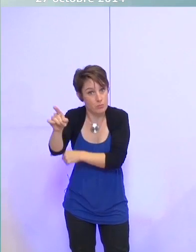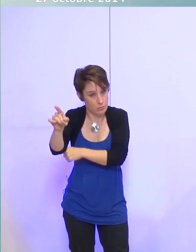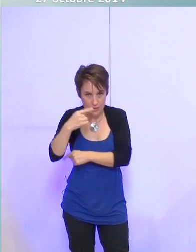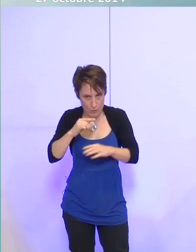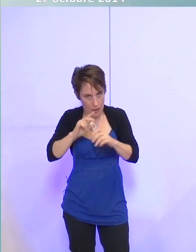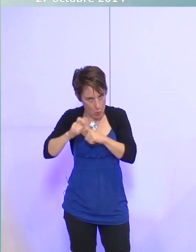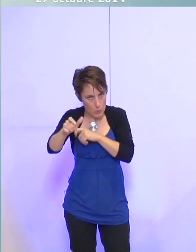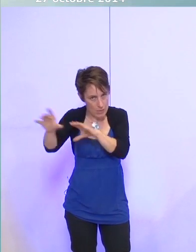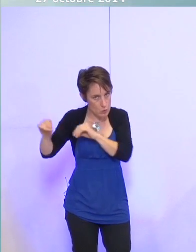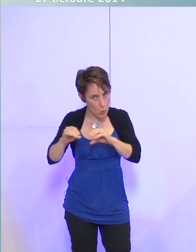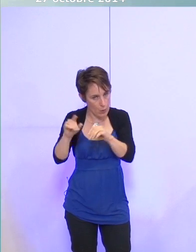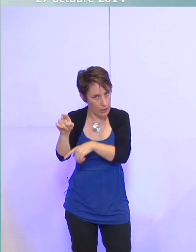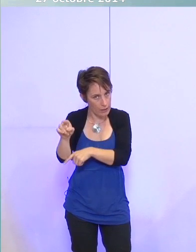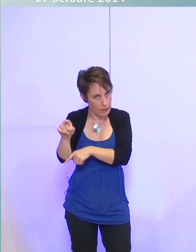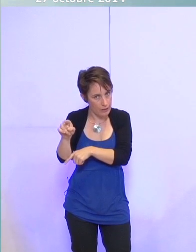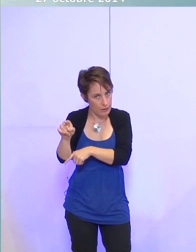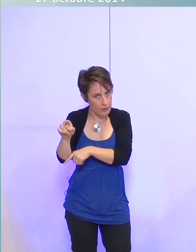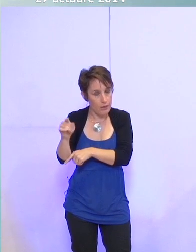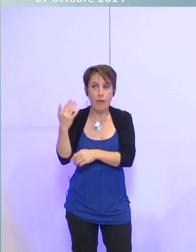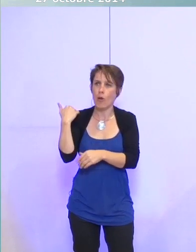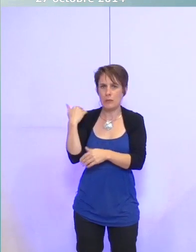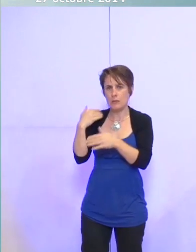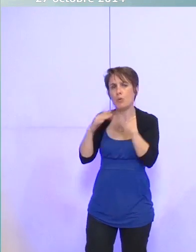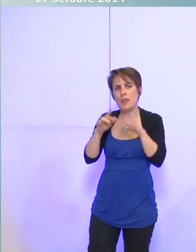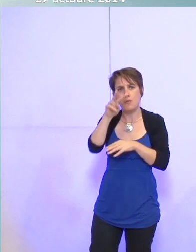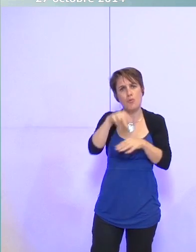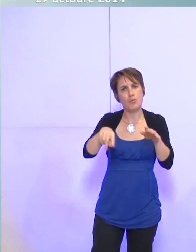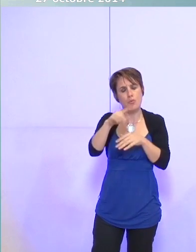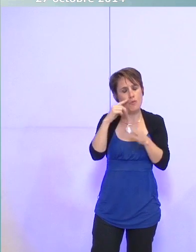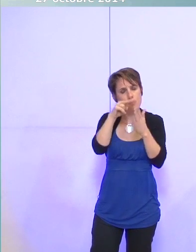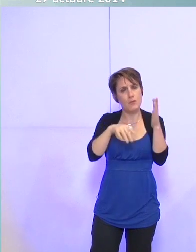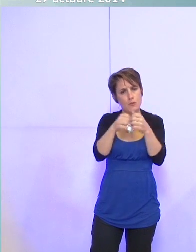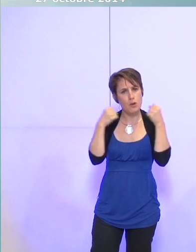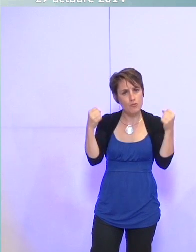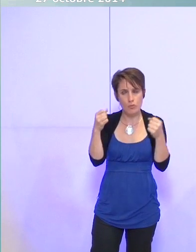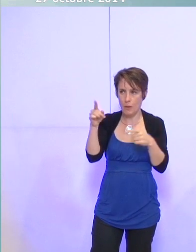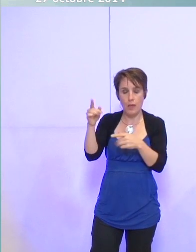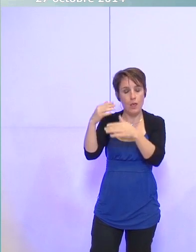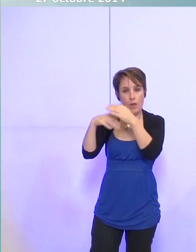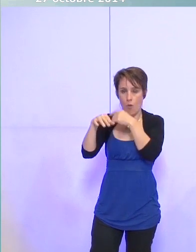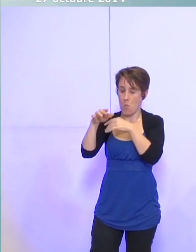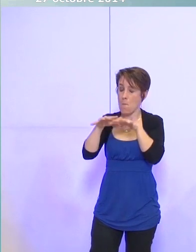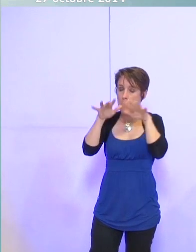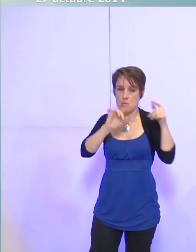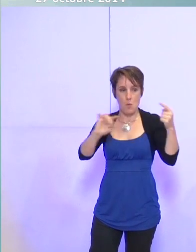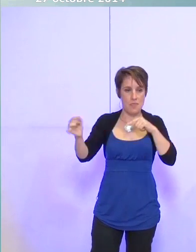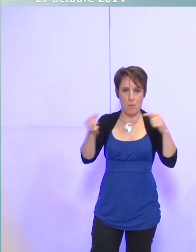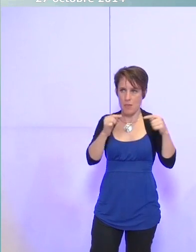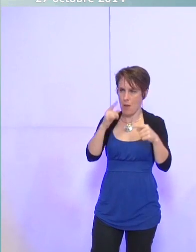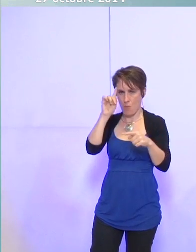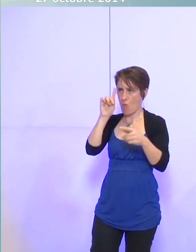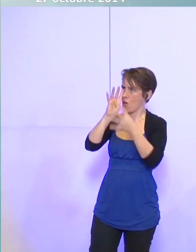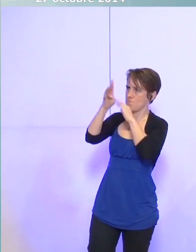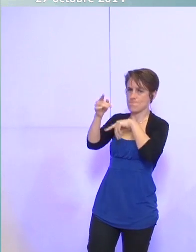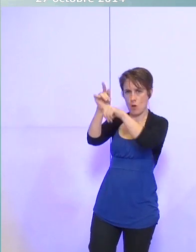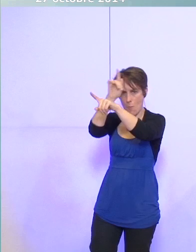depuis quelques semaines en Allemagne, un débat extrêmement fort de la part de l'ensemble du monde économique qui dit que les investissements sont au point